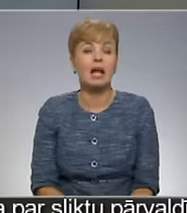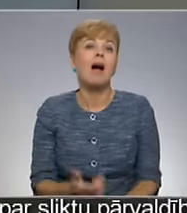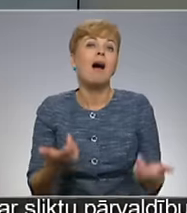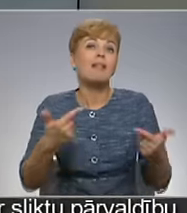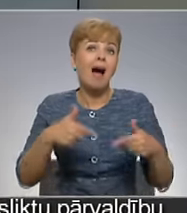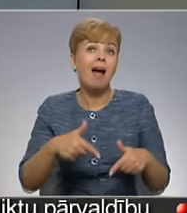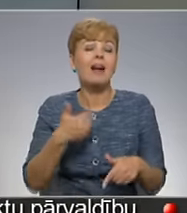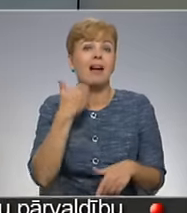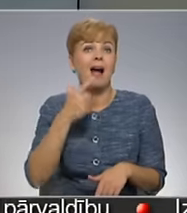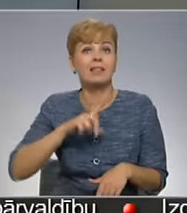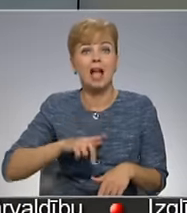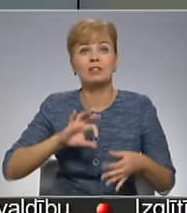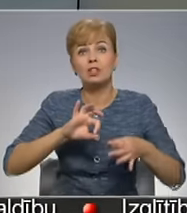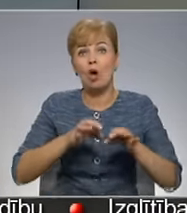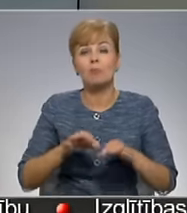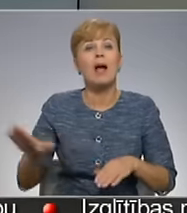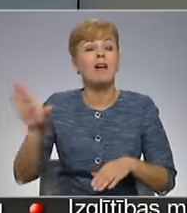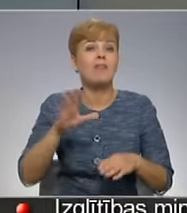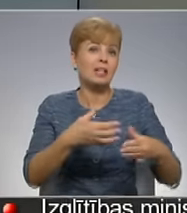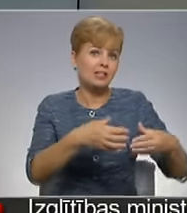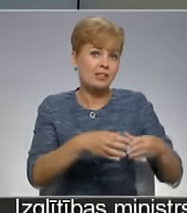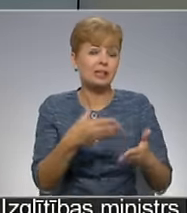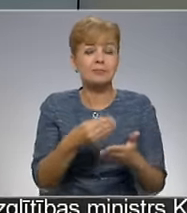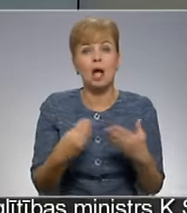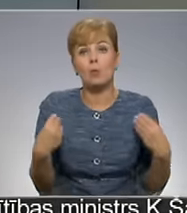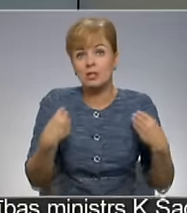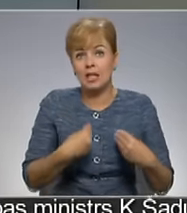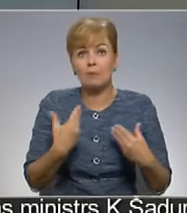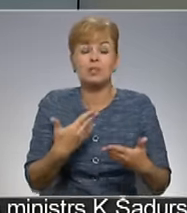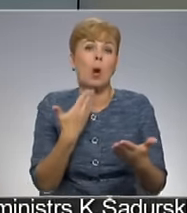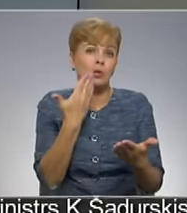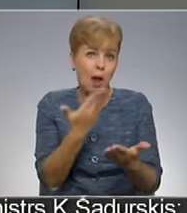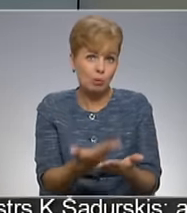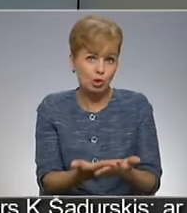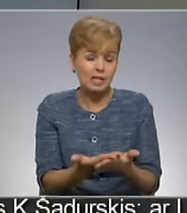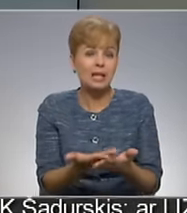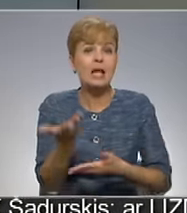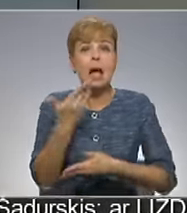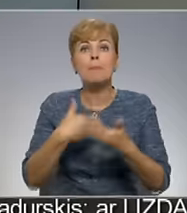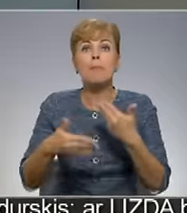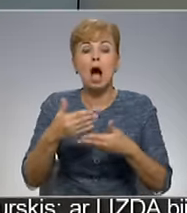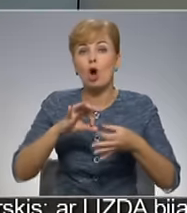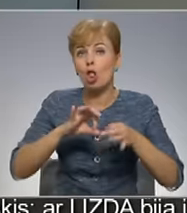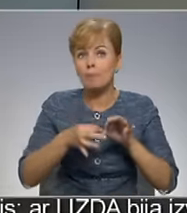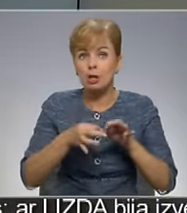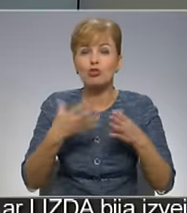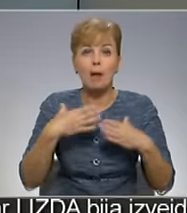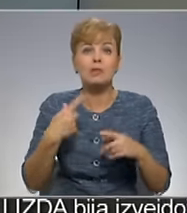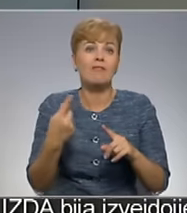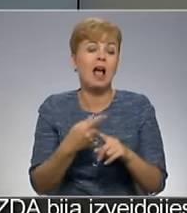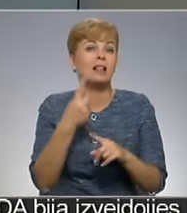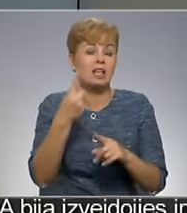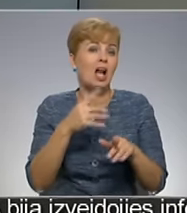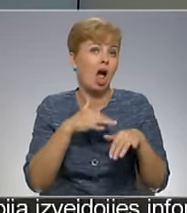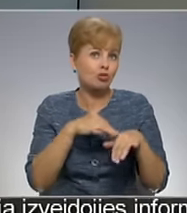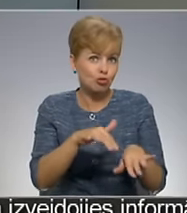Laikā, kad Latvijas Olimpiskā valstsvienība savus tērpus jau demonstrējusi, paraolimpiešu apģērbs vēl tikai top. Šogad olimpiešu